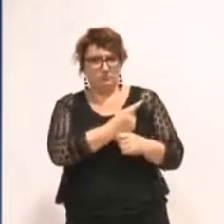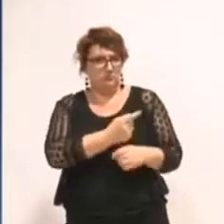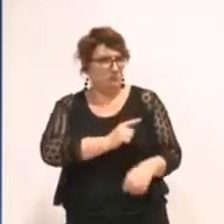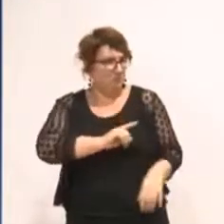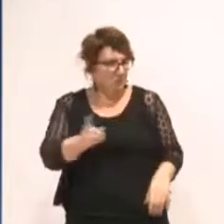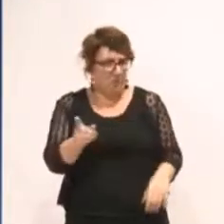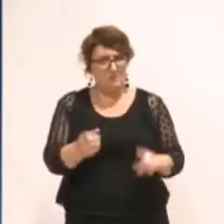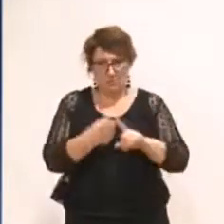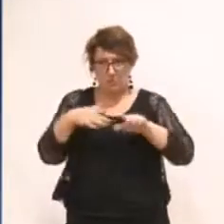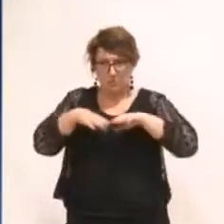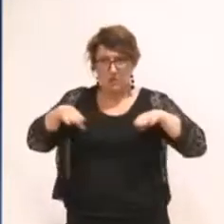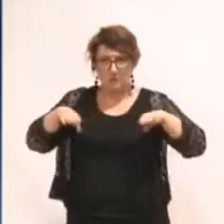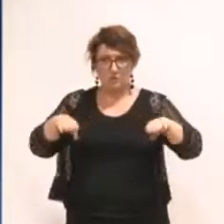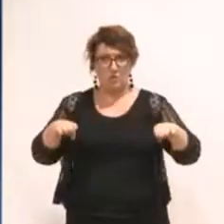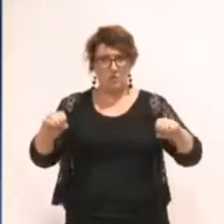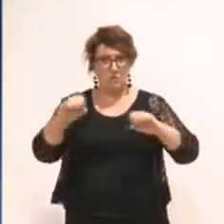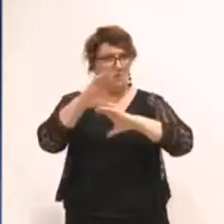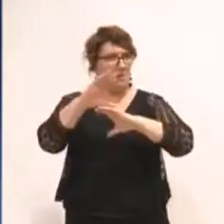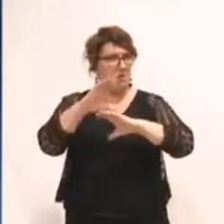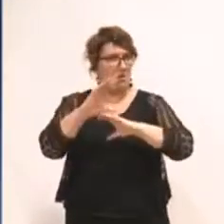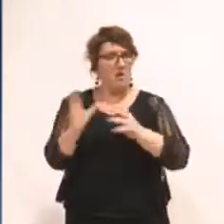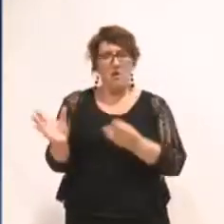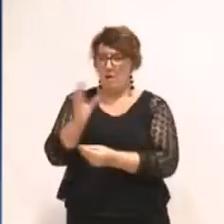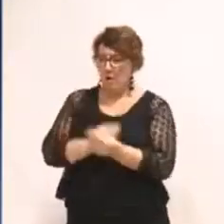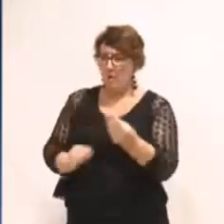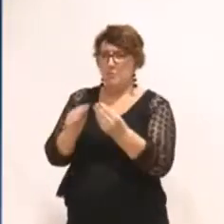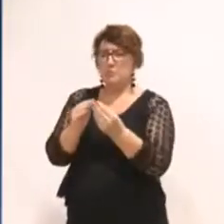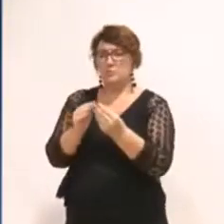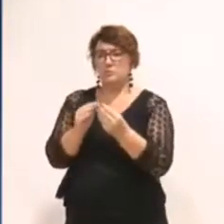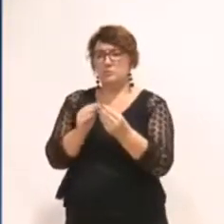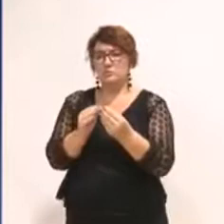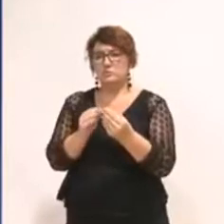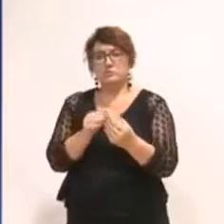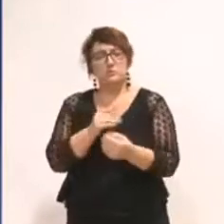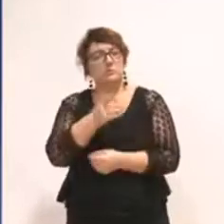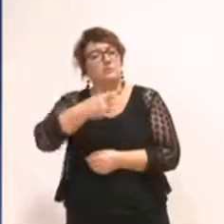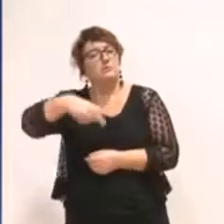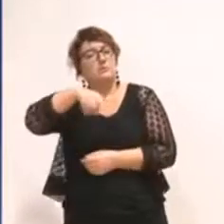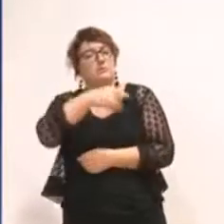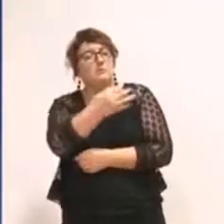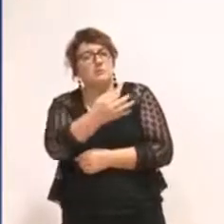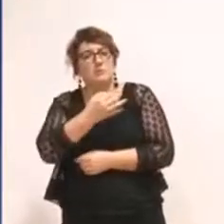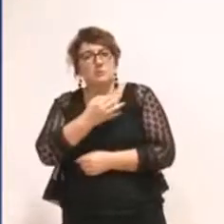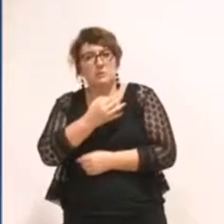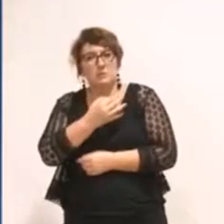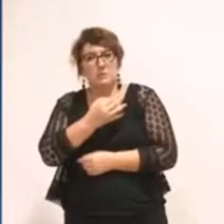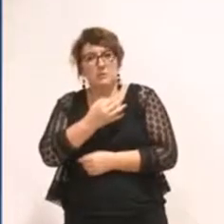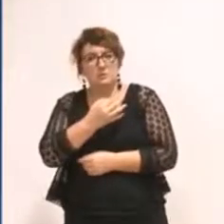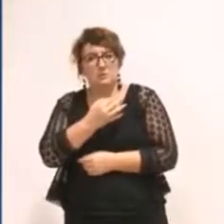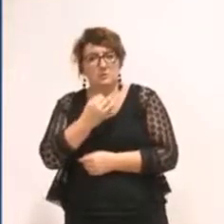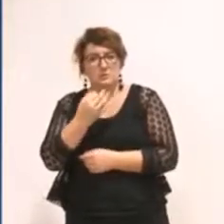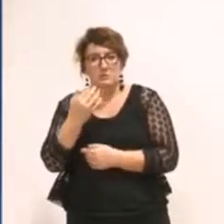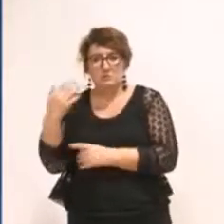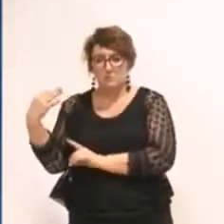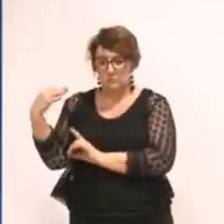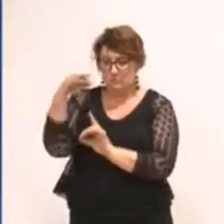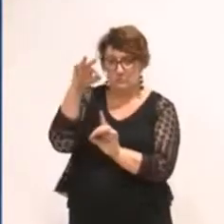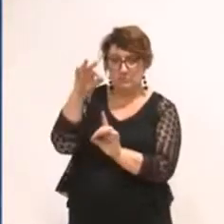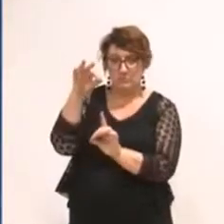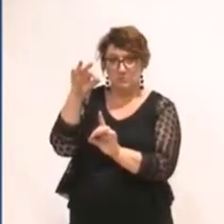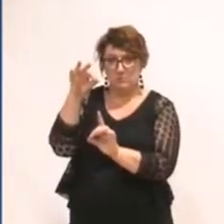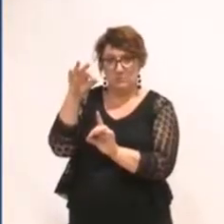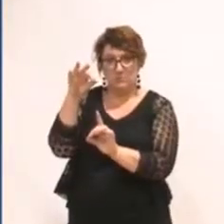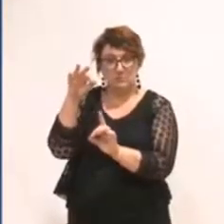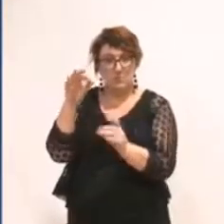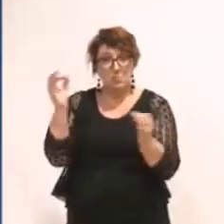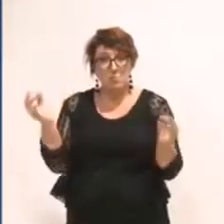Donc, et en plus, vous nous dites que ça sera des interventions ponctuelles. Hein. Moi, je pense que dans